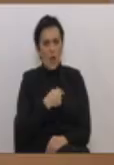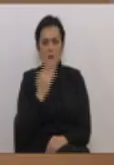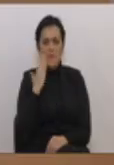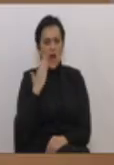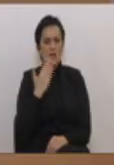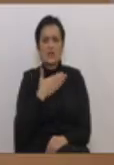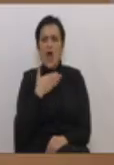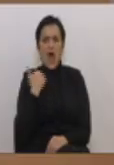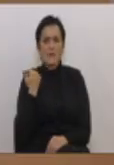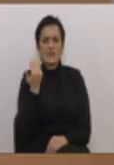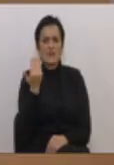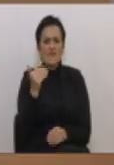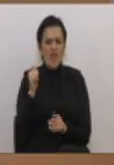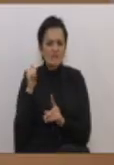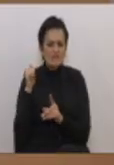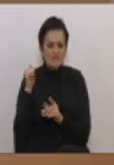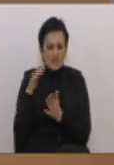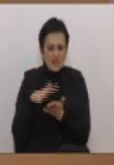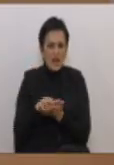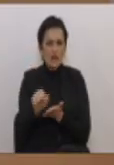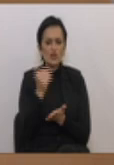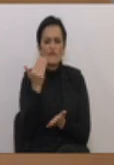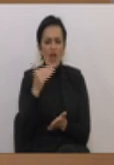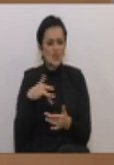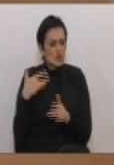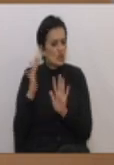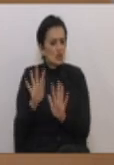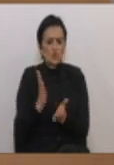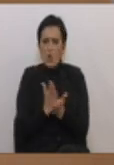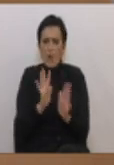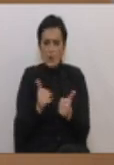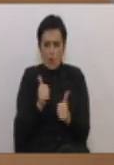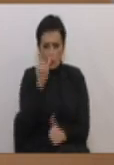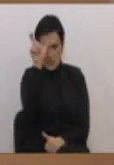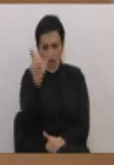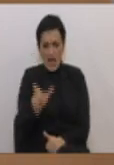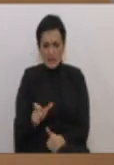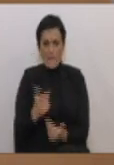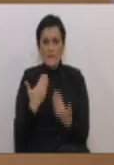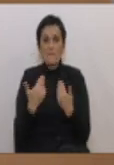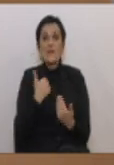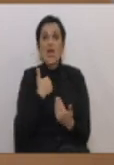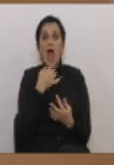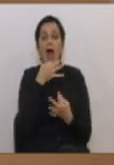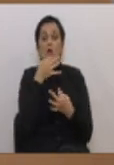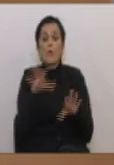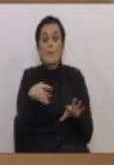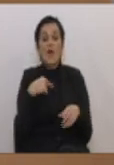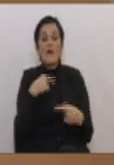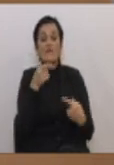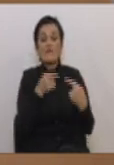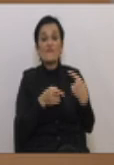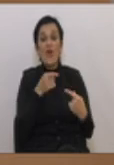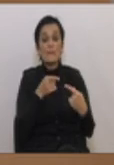თქვენი განადგურება და არანაირი სიძულვილი არ მაქვს თქვენს მიმართ, როგორც ადამიანის მიმართ. Რა მე არ მომწონს და მე ვებძვი